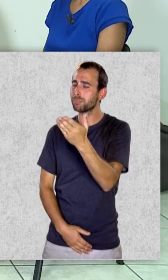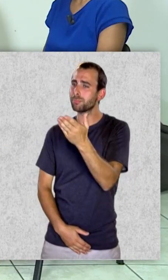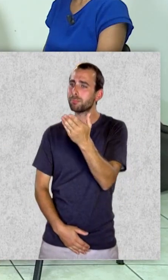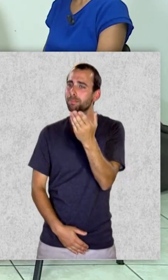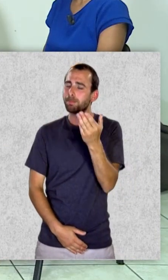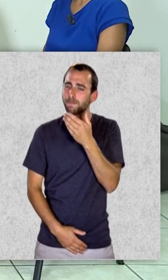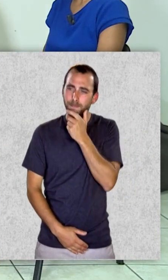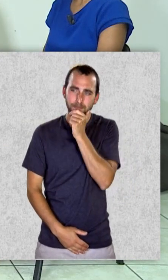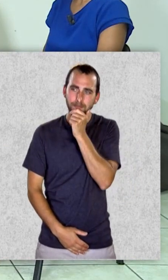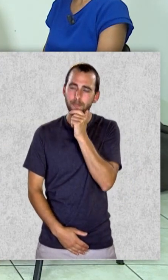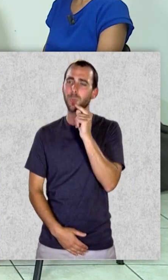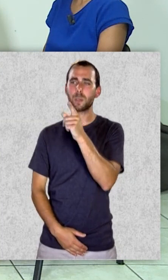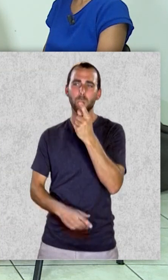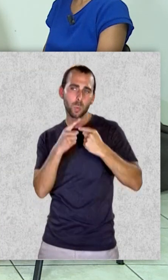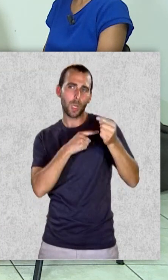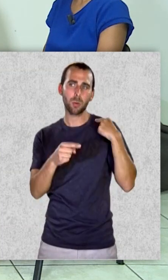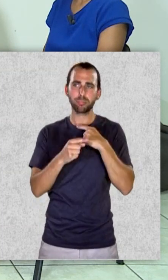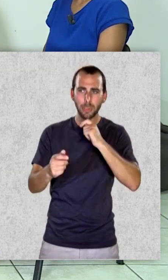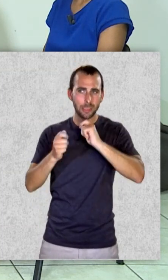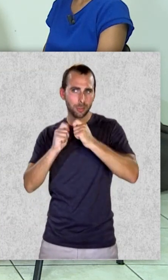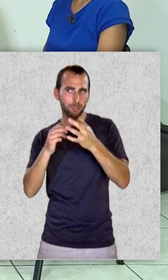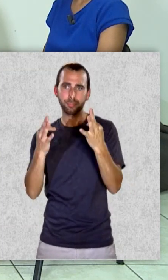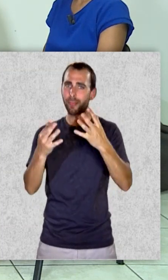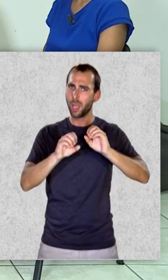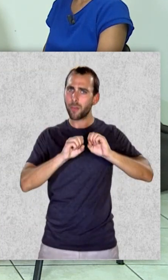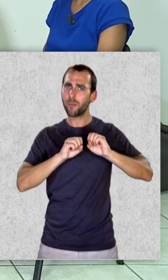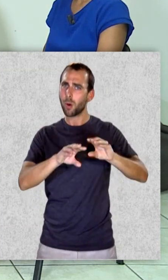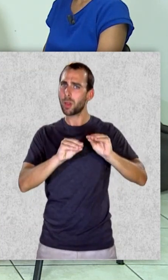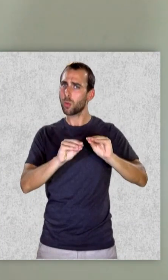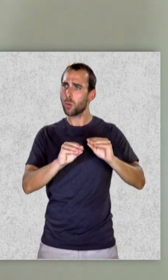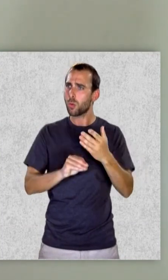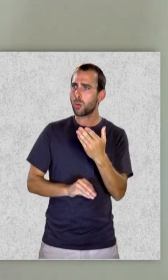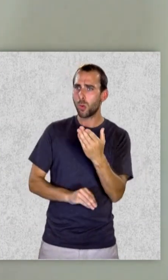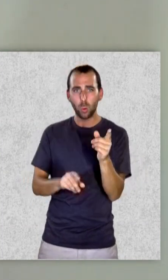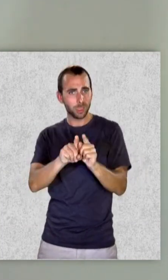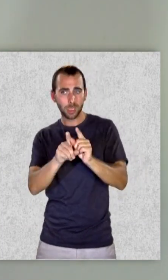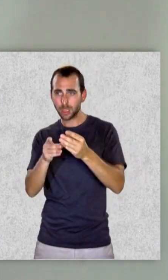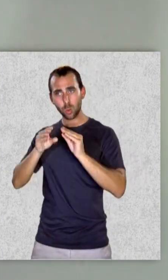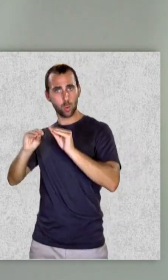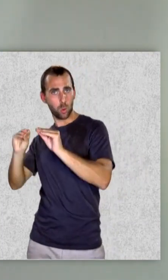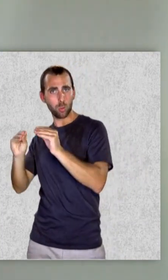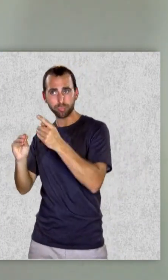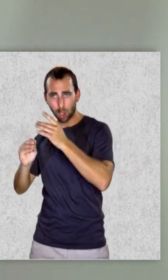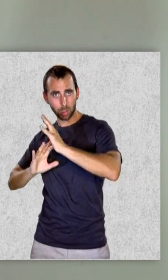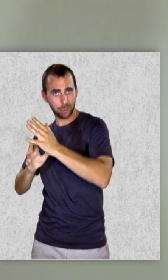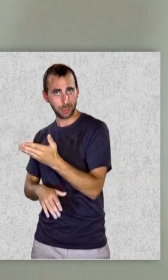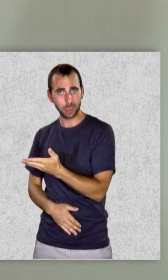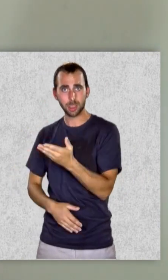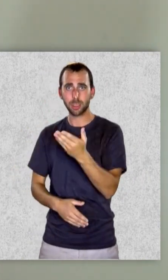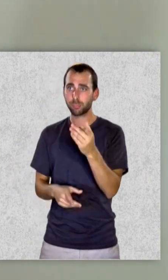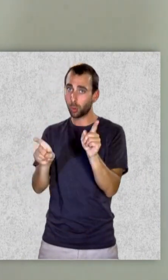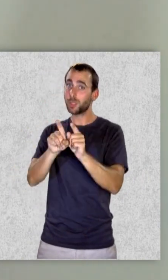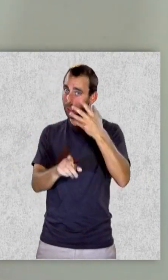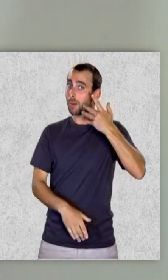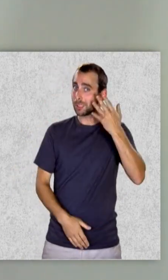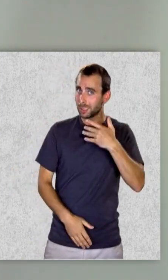côté, donc on parlait tout à l'heure de formation, également de cours de langue des